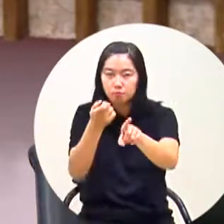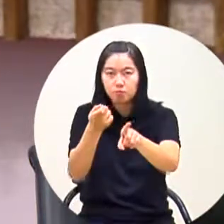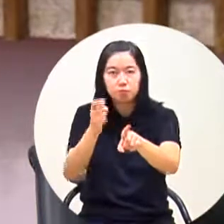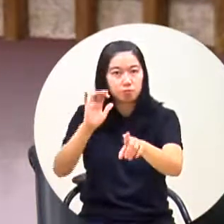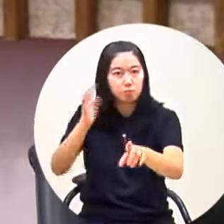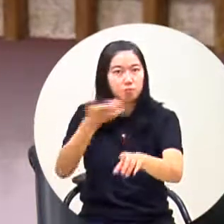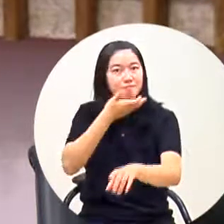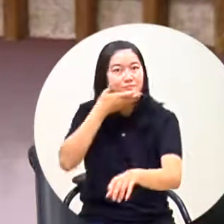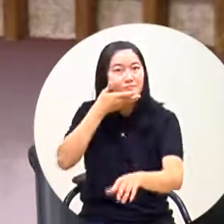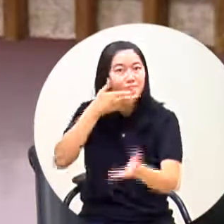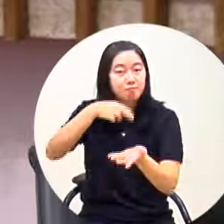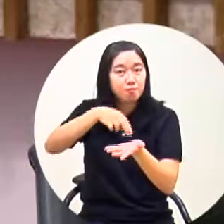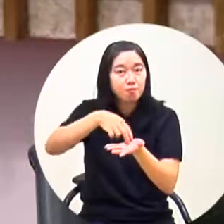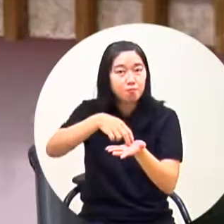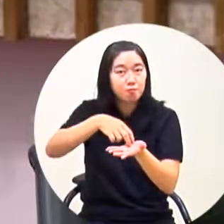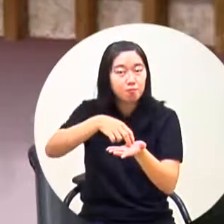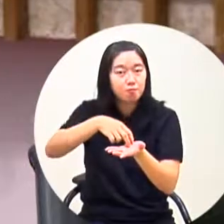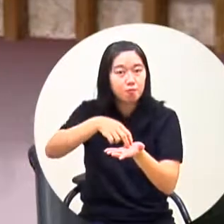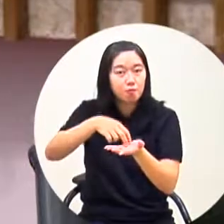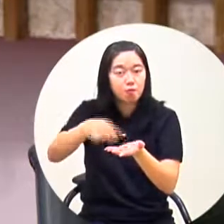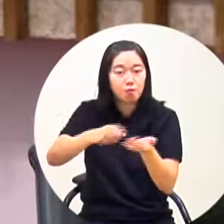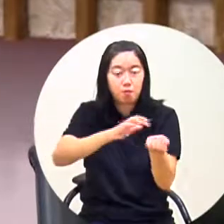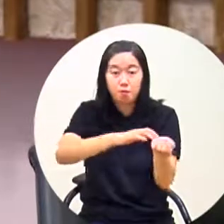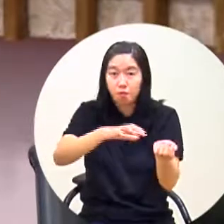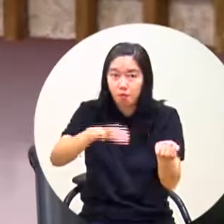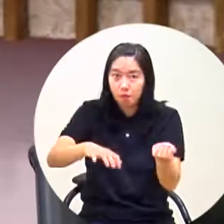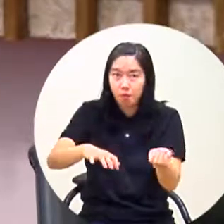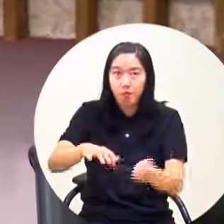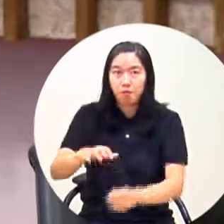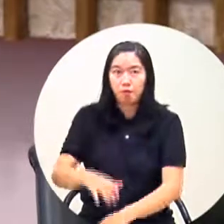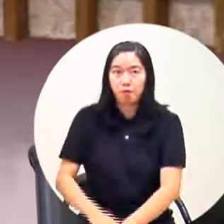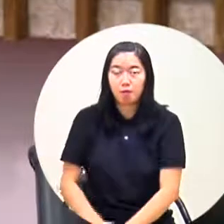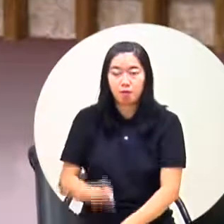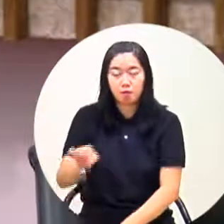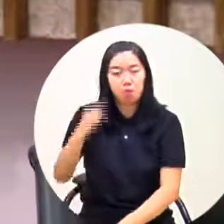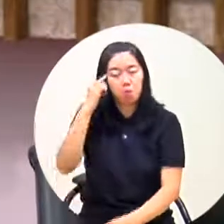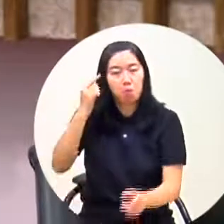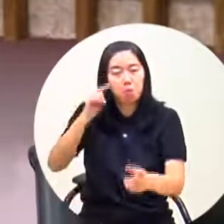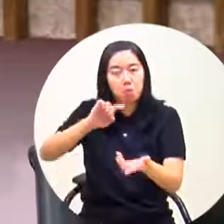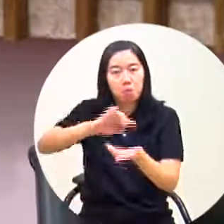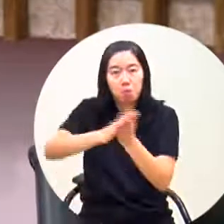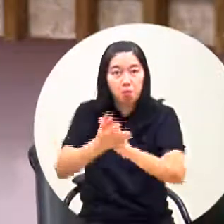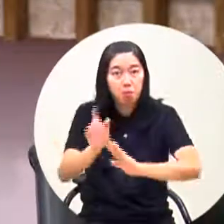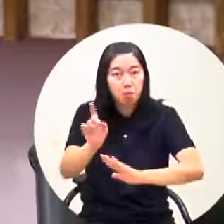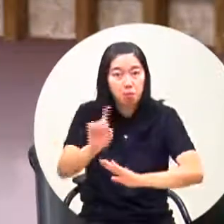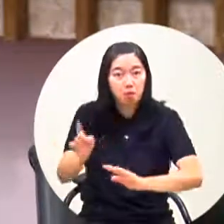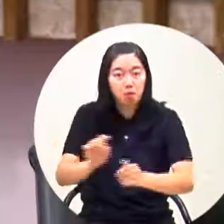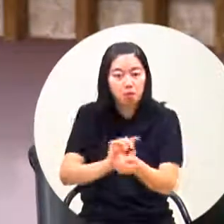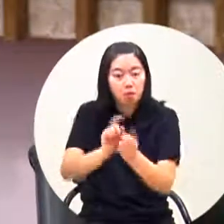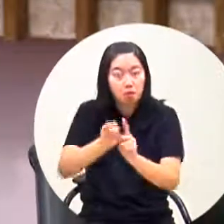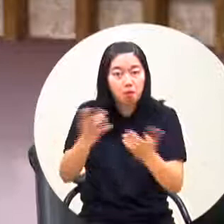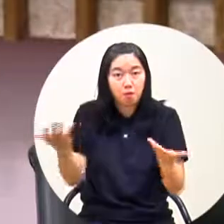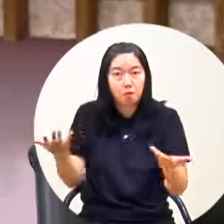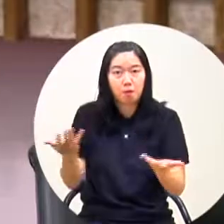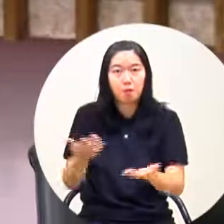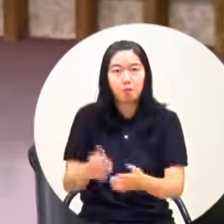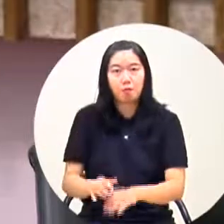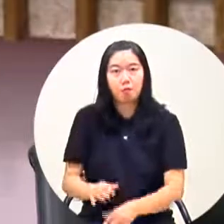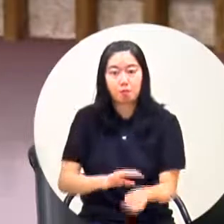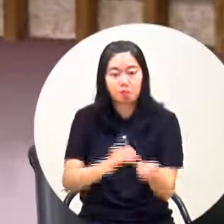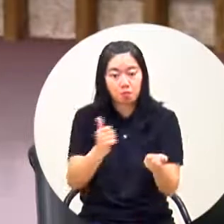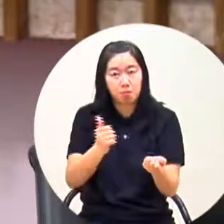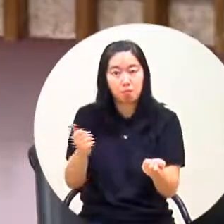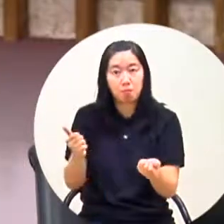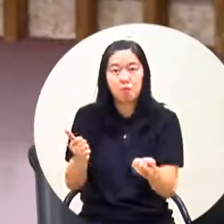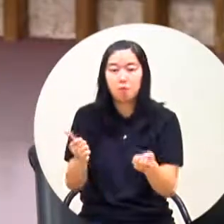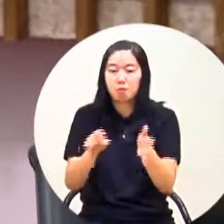立的啊区域性的病院吼，因即摆种啊啊为着因为呢。医生应该是拢专业嘛，